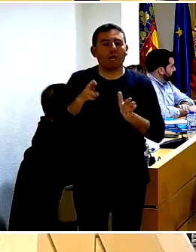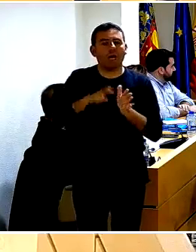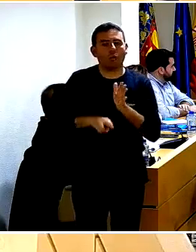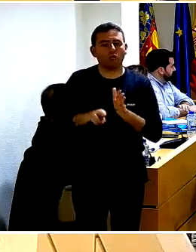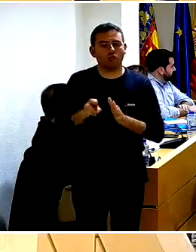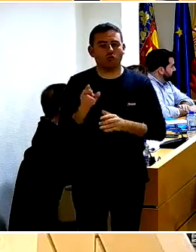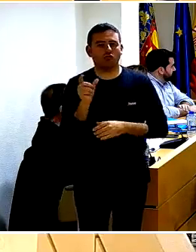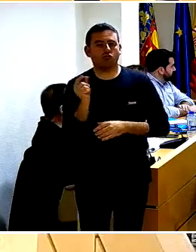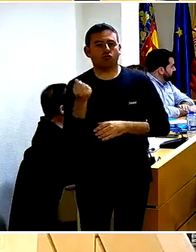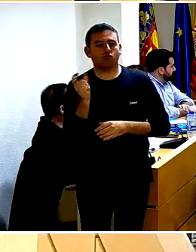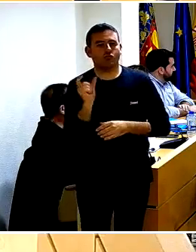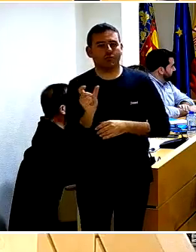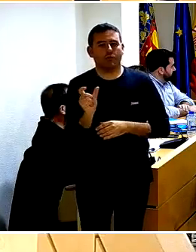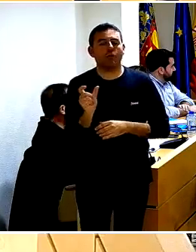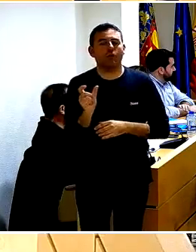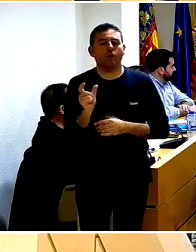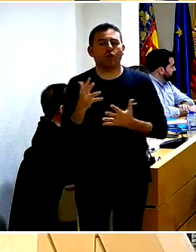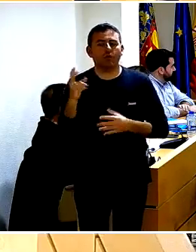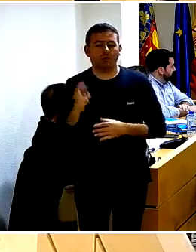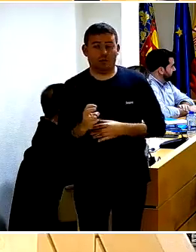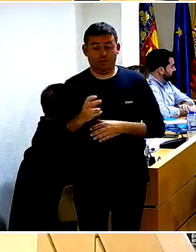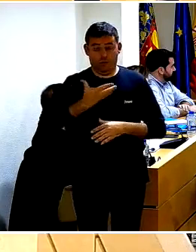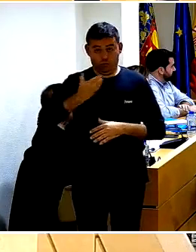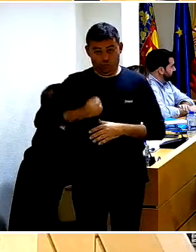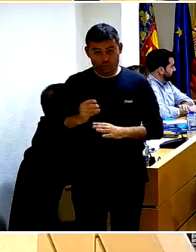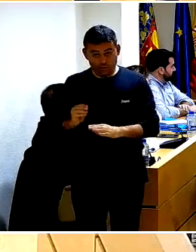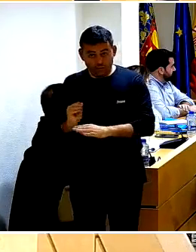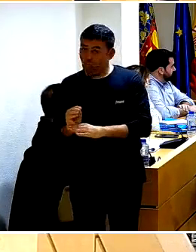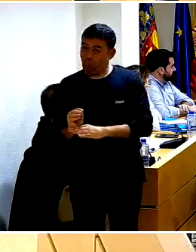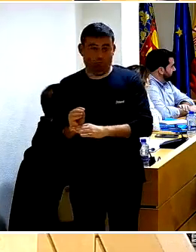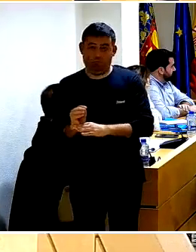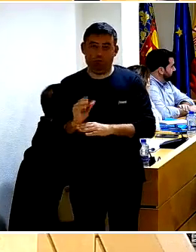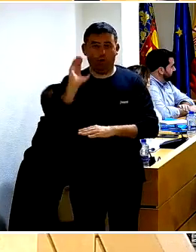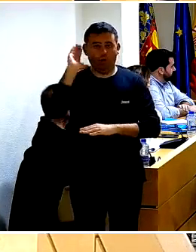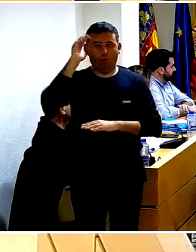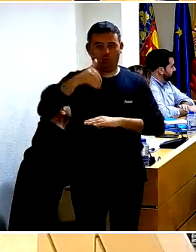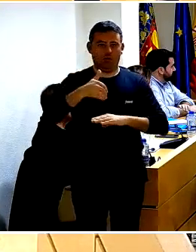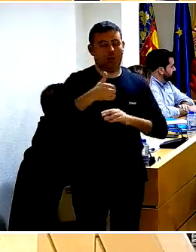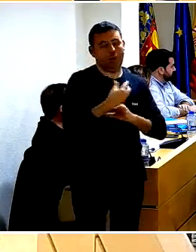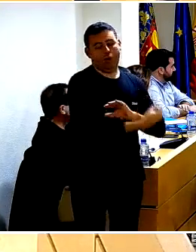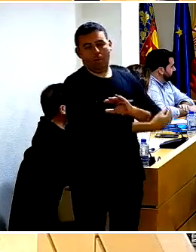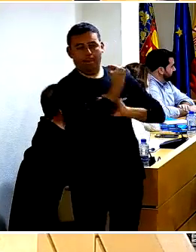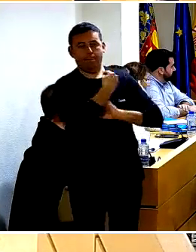Cap dels recursos eren de conselleria, d'unes altres administracions.